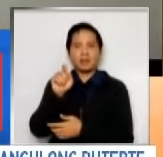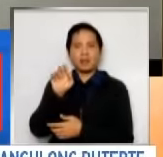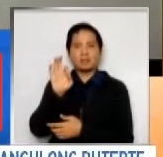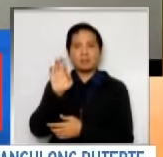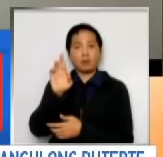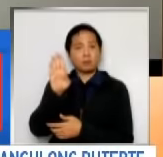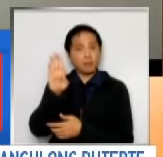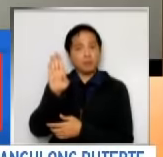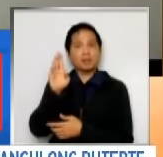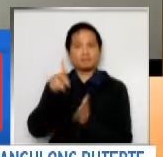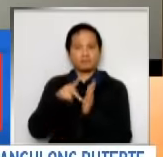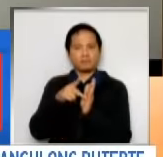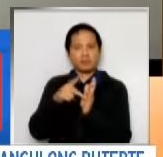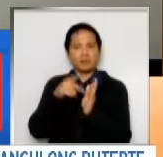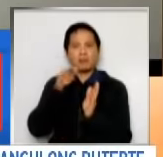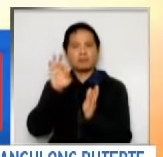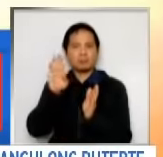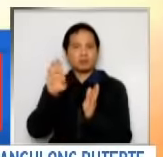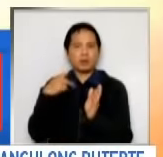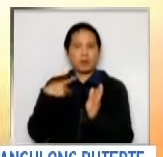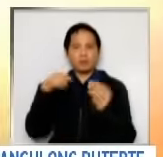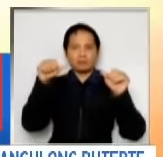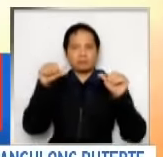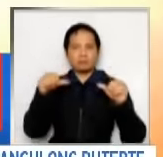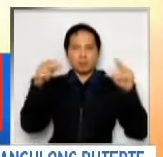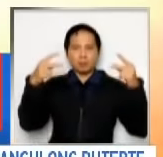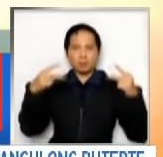DOTR. Maraming salamat. Ingat,